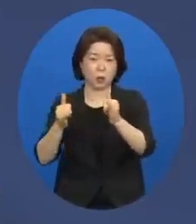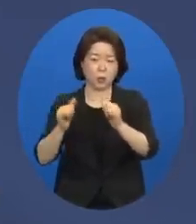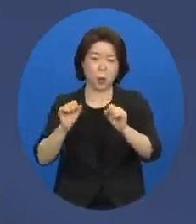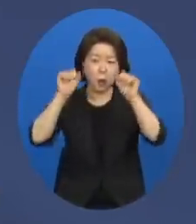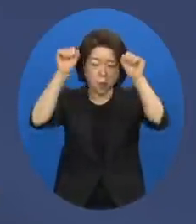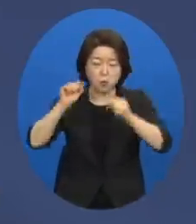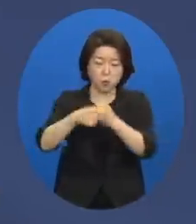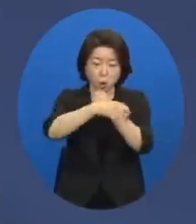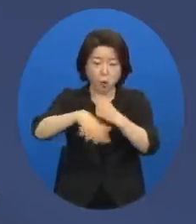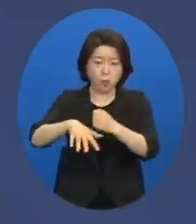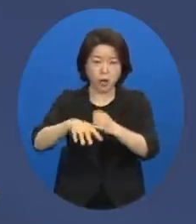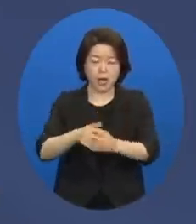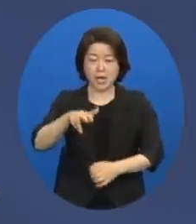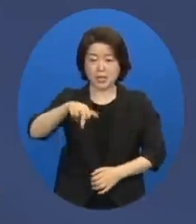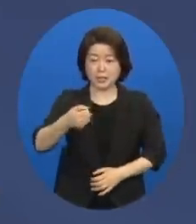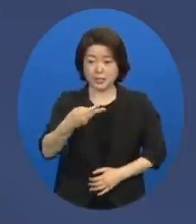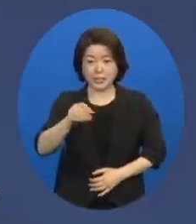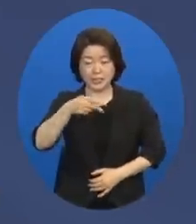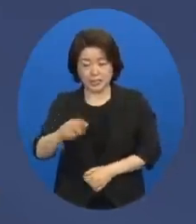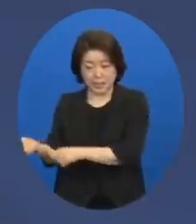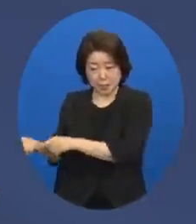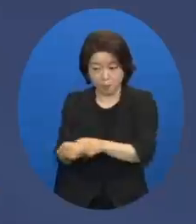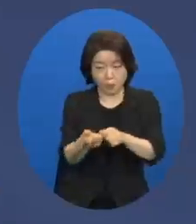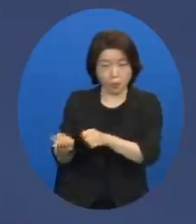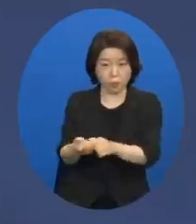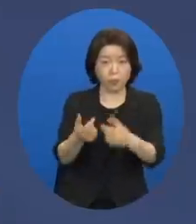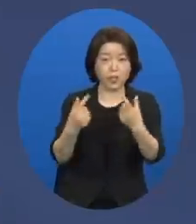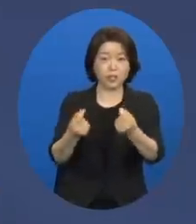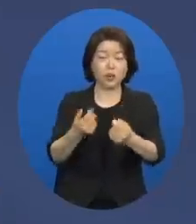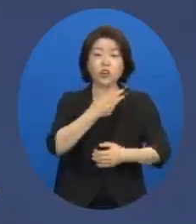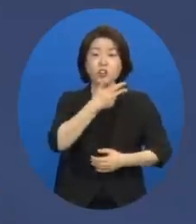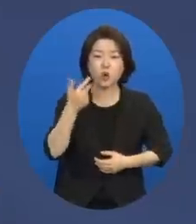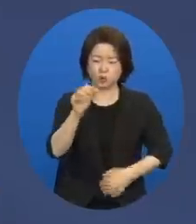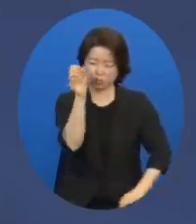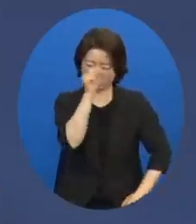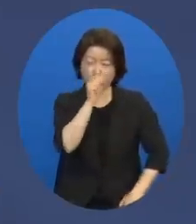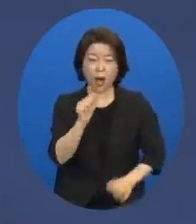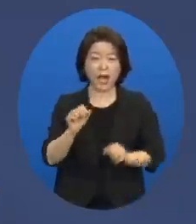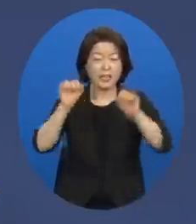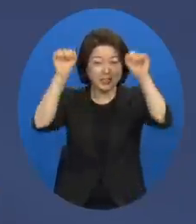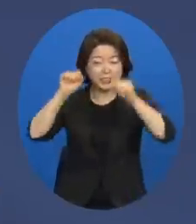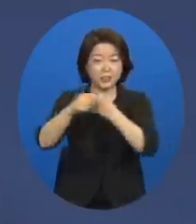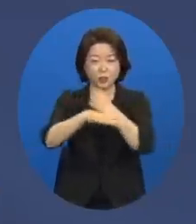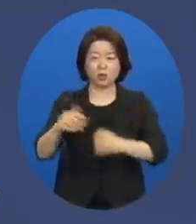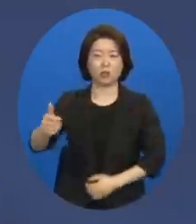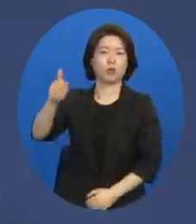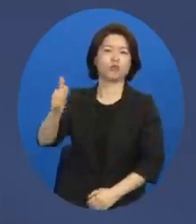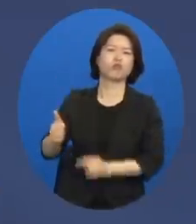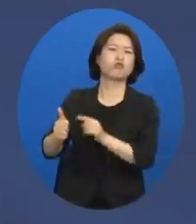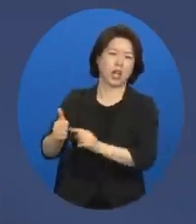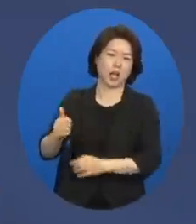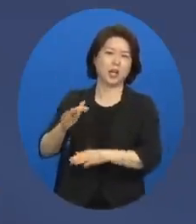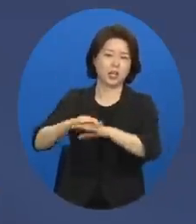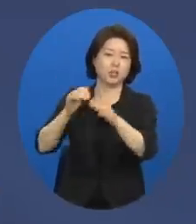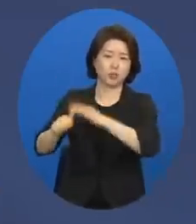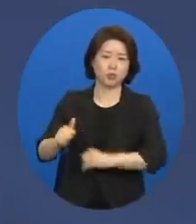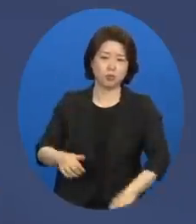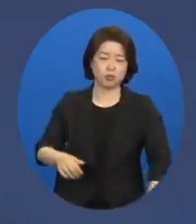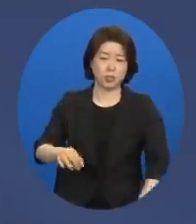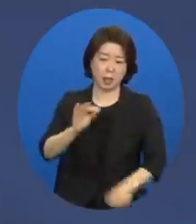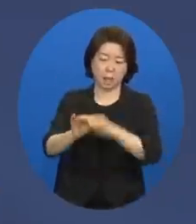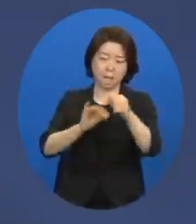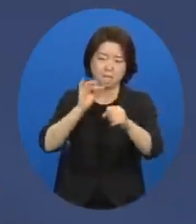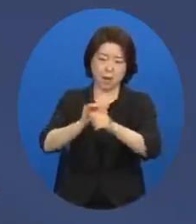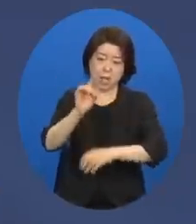스포츠맨이었습니다. 크리켓이라고 하는 축구만큼 그렇게 미친 듯이 영국 사람들이 좋아하는 크리켓 주장 선수인데 100년에 하나 날까 말까 하는